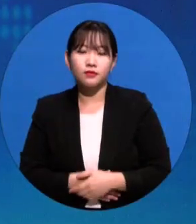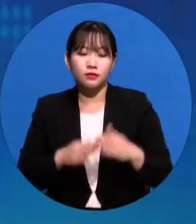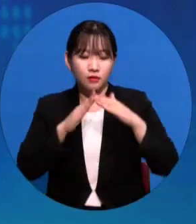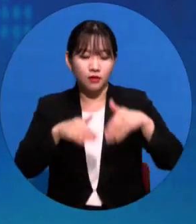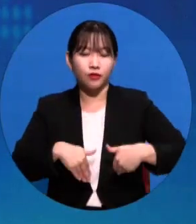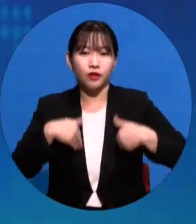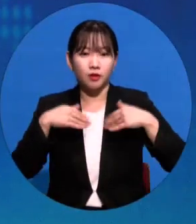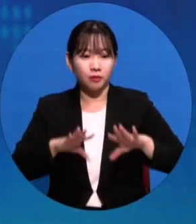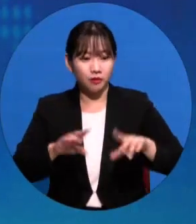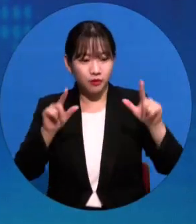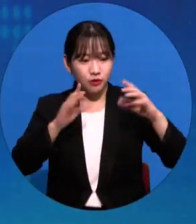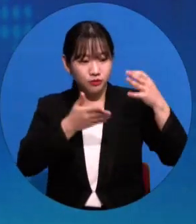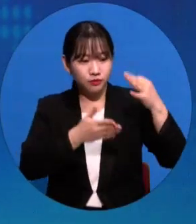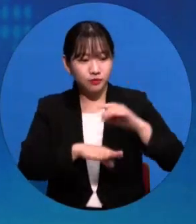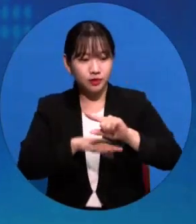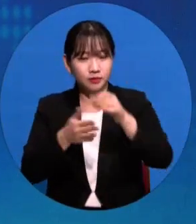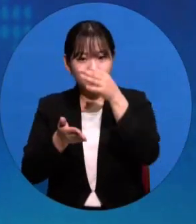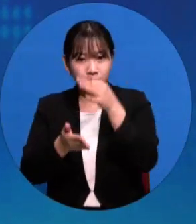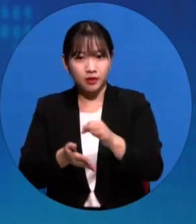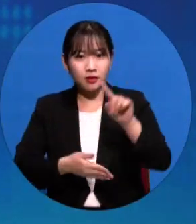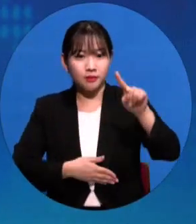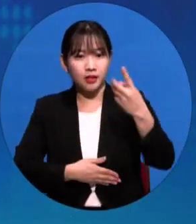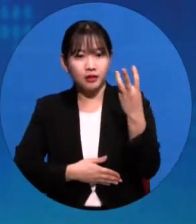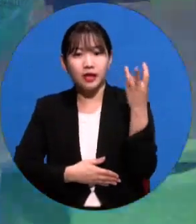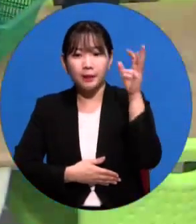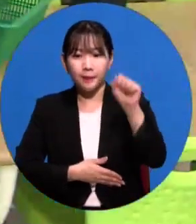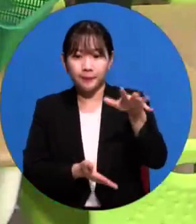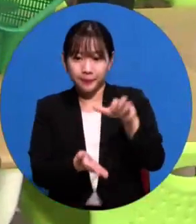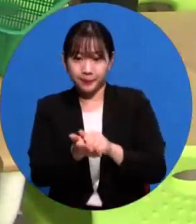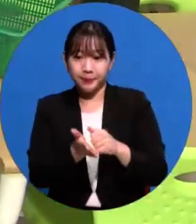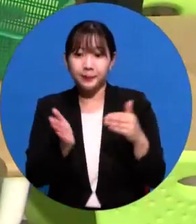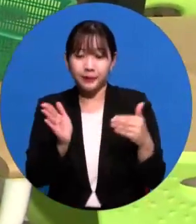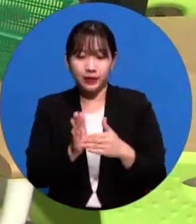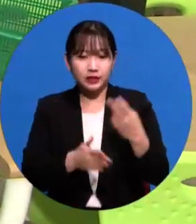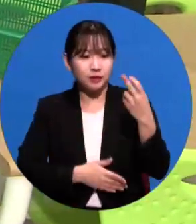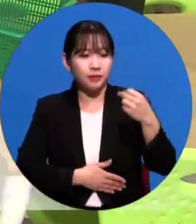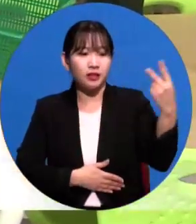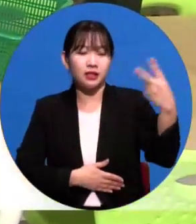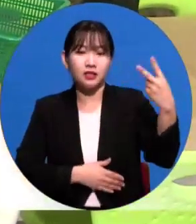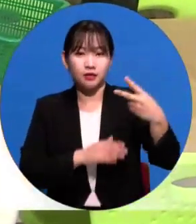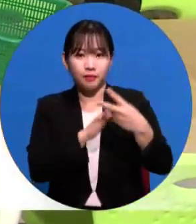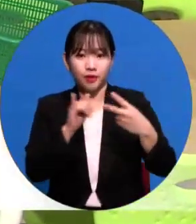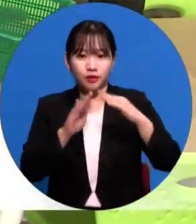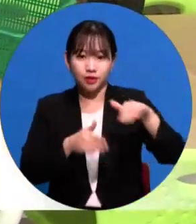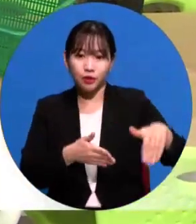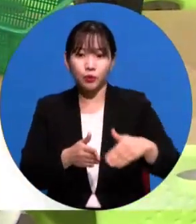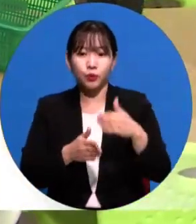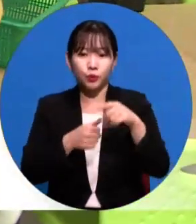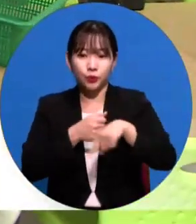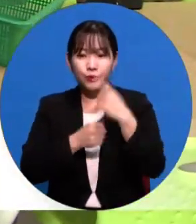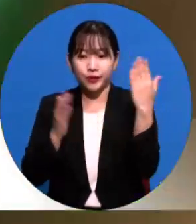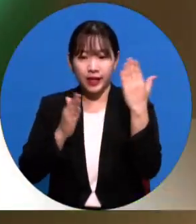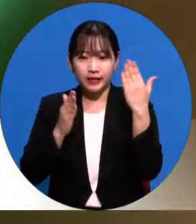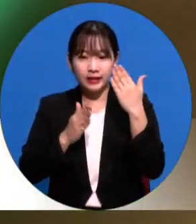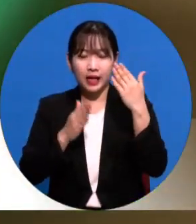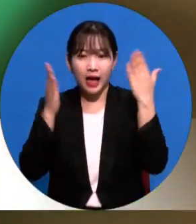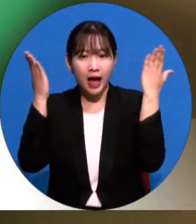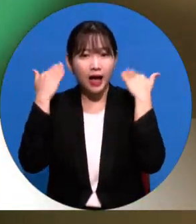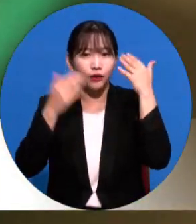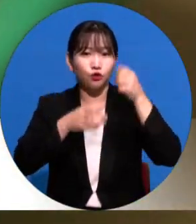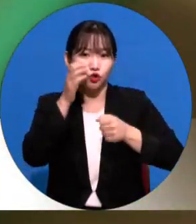전라남도가 올해 국비와 지방비 등 113억 원을 확보해 122,000여 명의 돈의 초등학생들에게